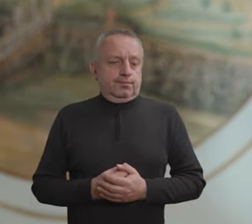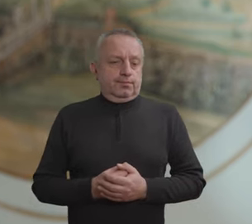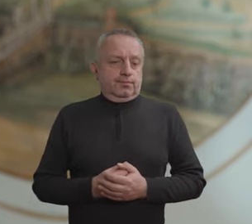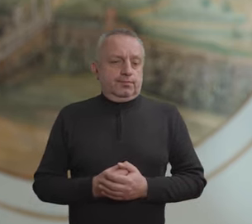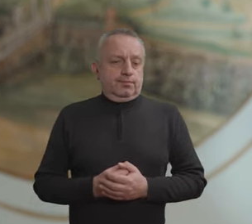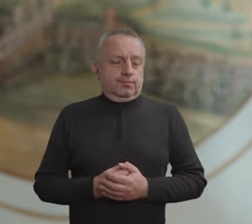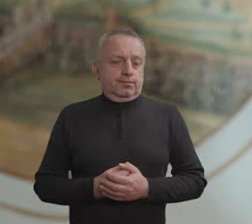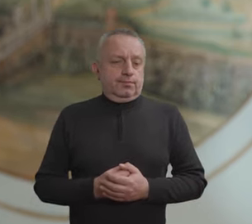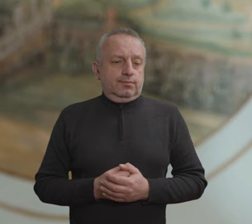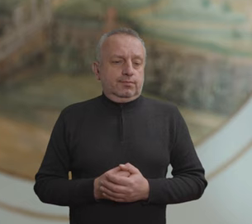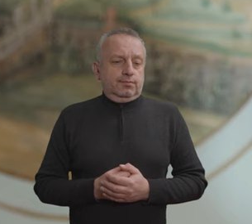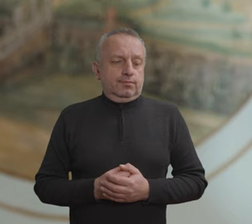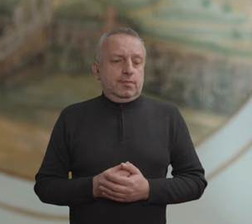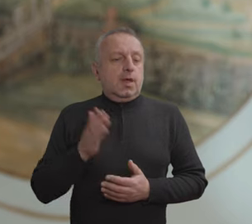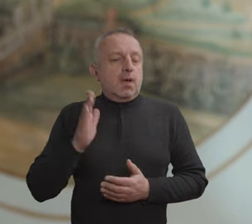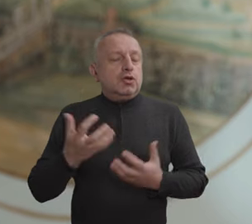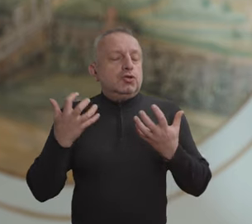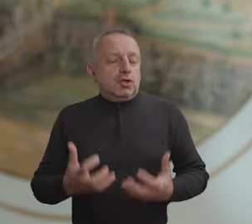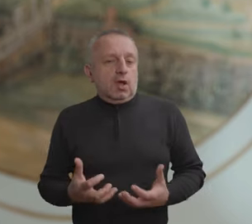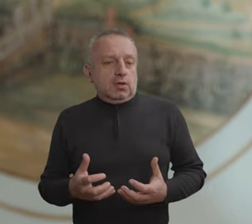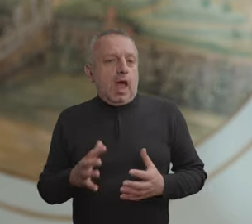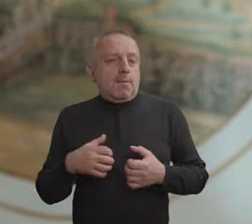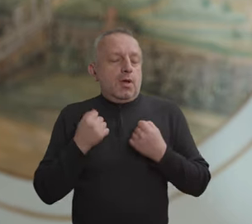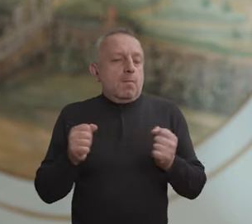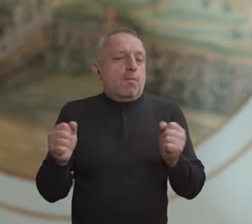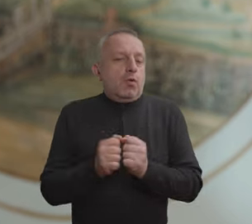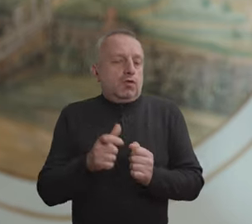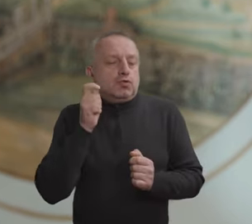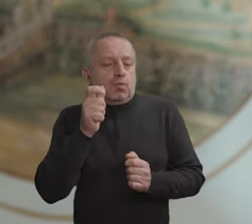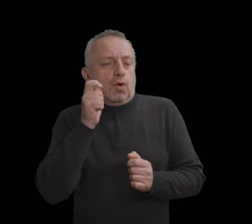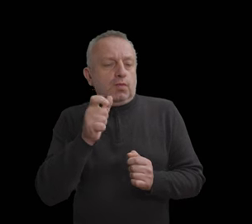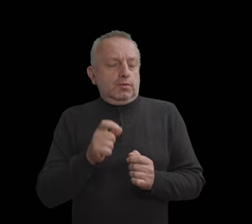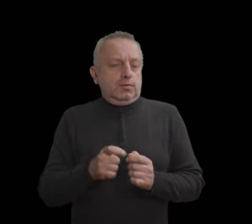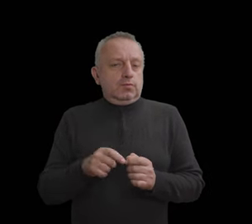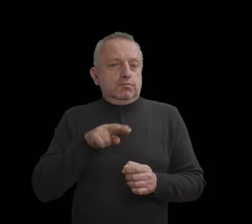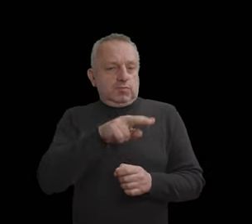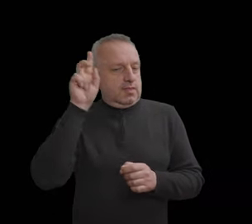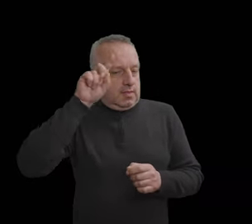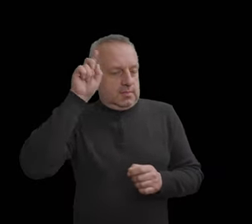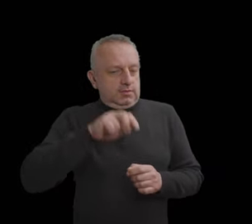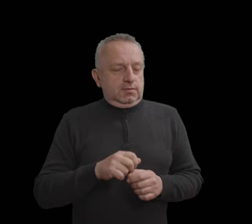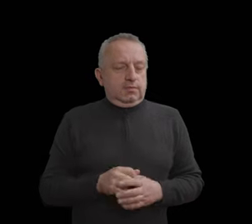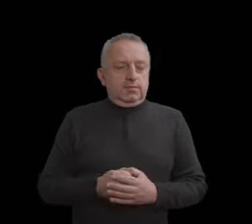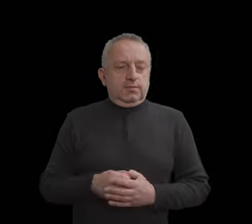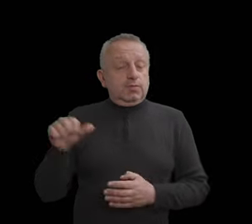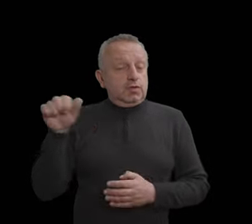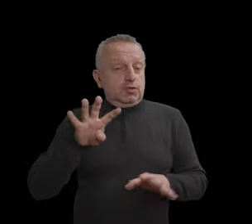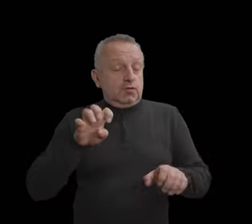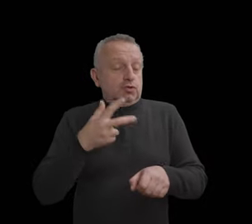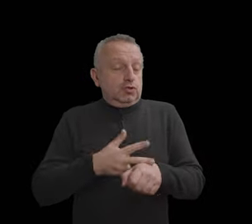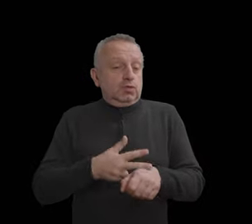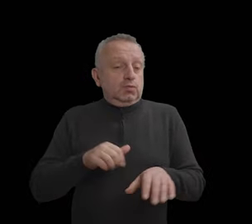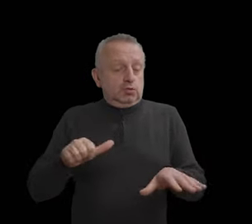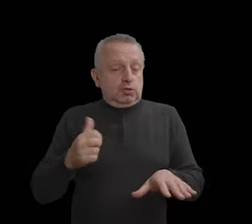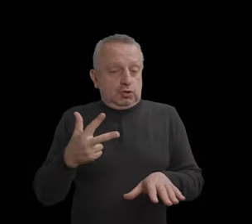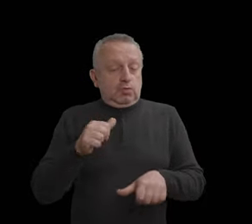Polską przeprowadzić wojnę prewencyjną, aby powstrzymać zbrojenia Rzeszy Niemieckiej. W 1933